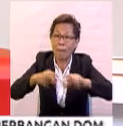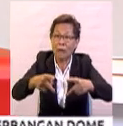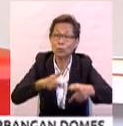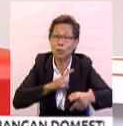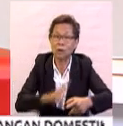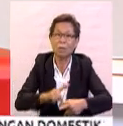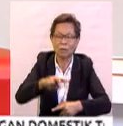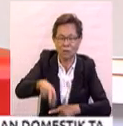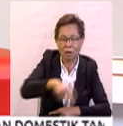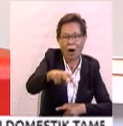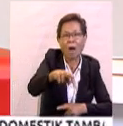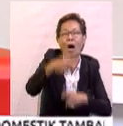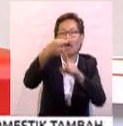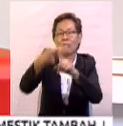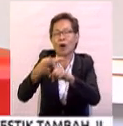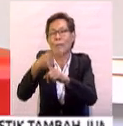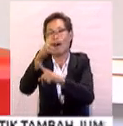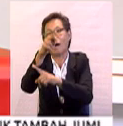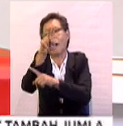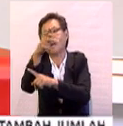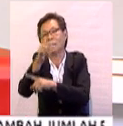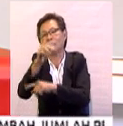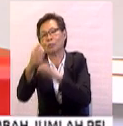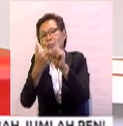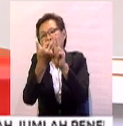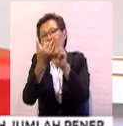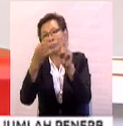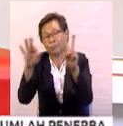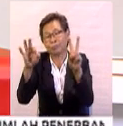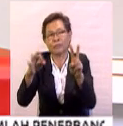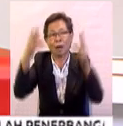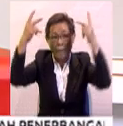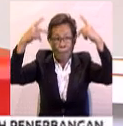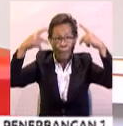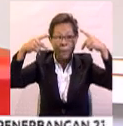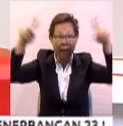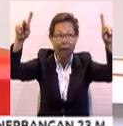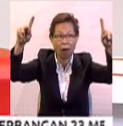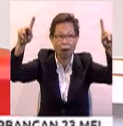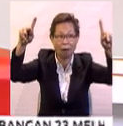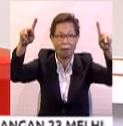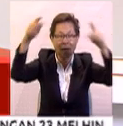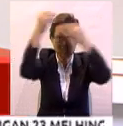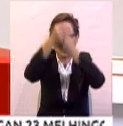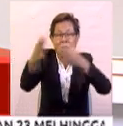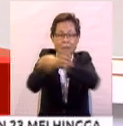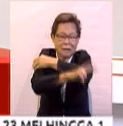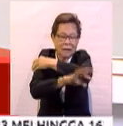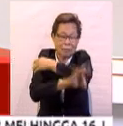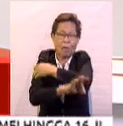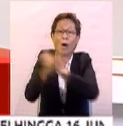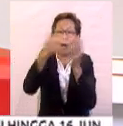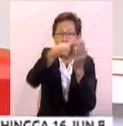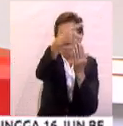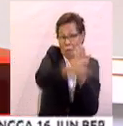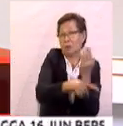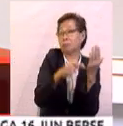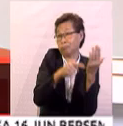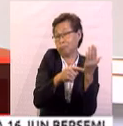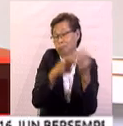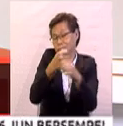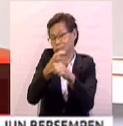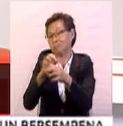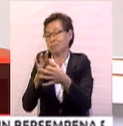program Jelajah Ramadan RTM 2019. Menurut Pengarah Penyiaran Negeri Sembilan, Abdul Hadi Muhammad Yusof, program tersebut merupakan